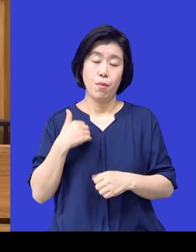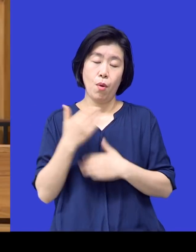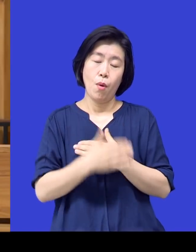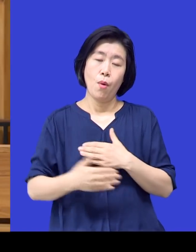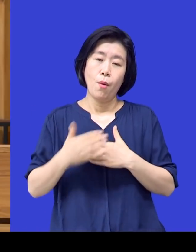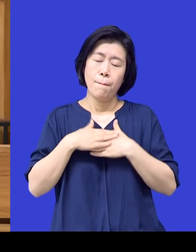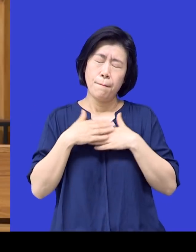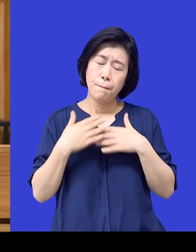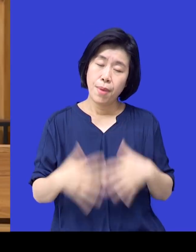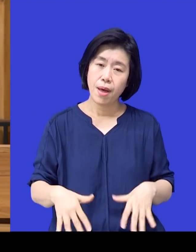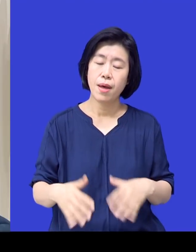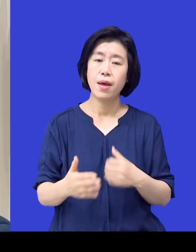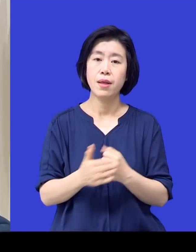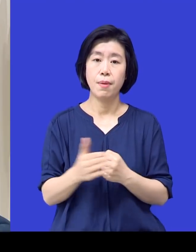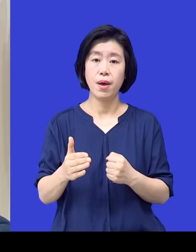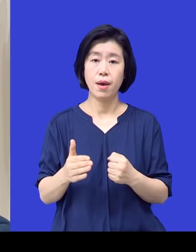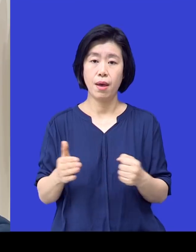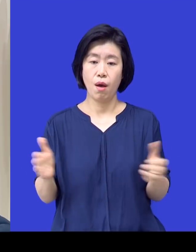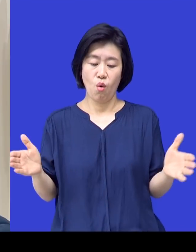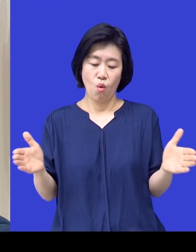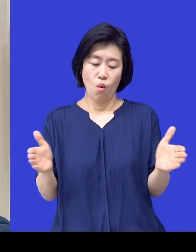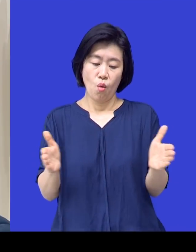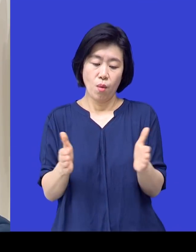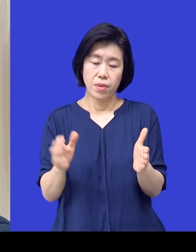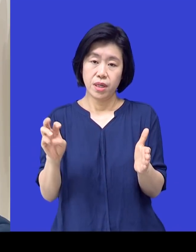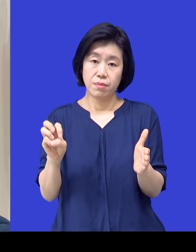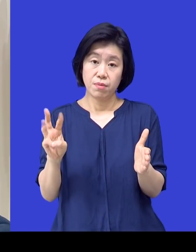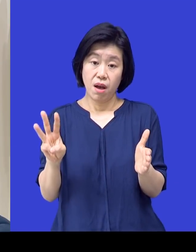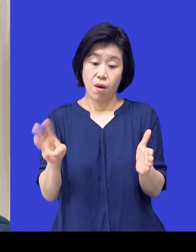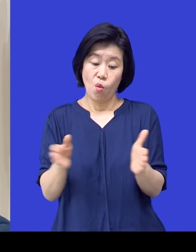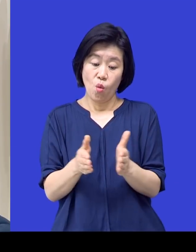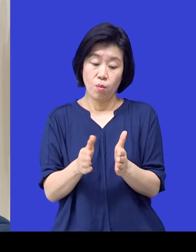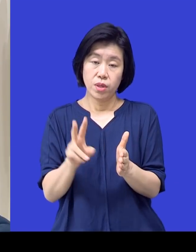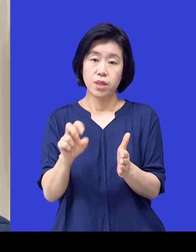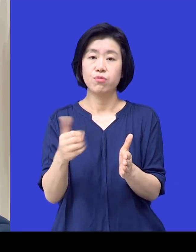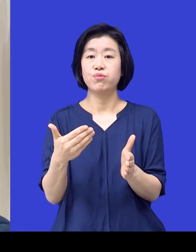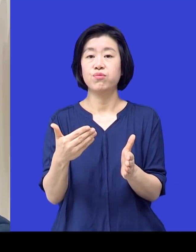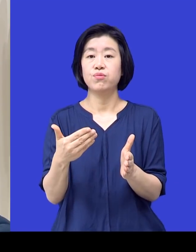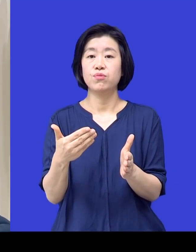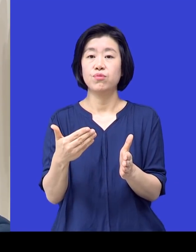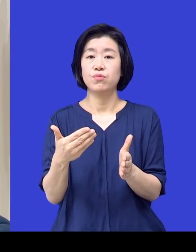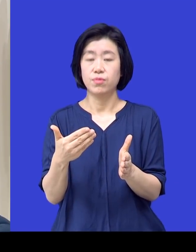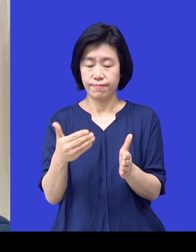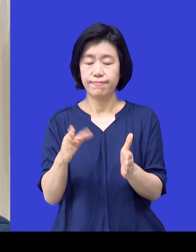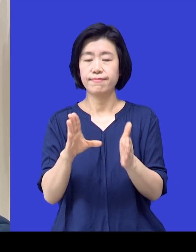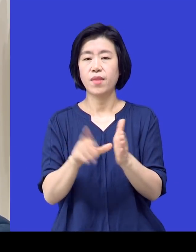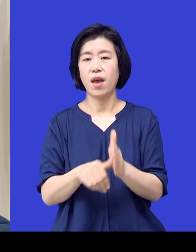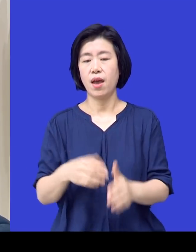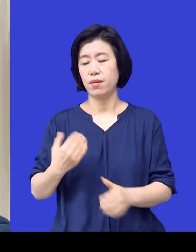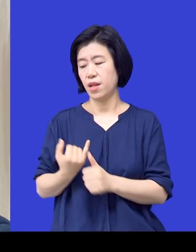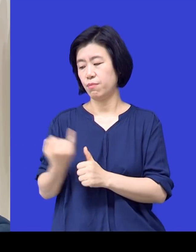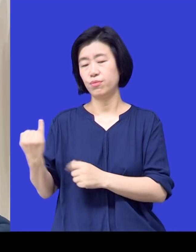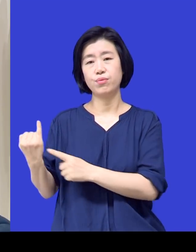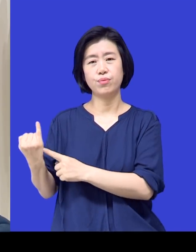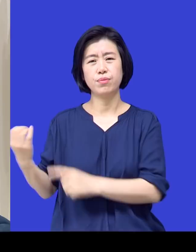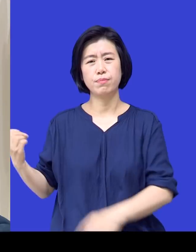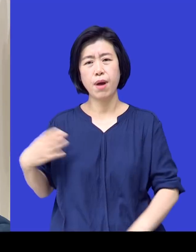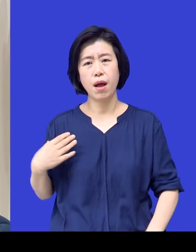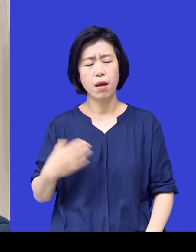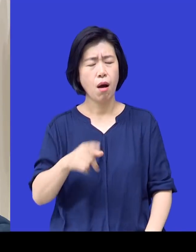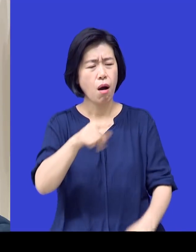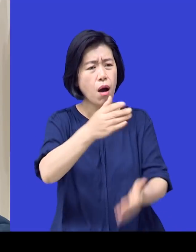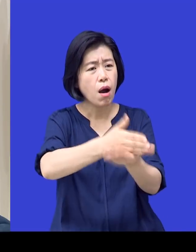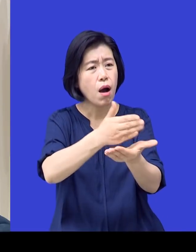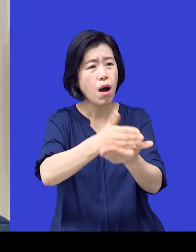너무 힘들어지고 아내도 이제 그때 당신 이거 스케줄 일은 안 되겠다.